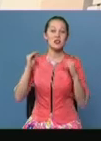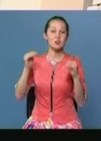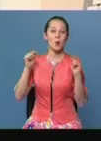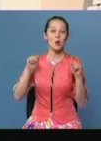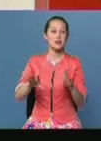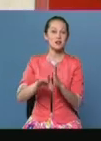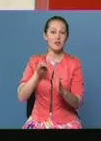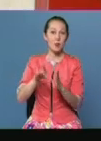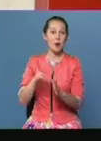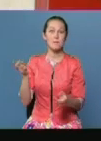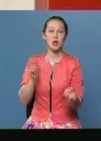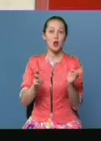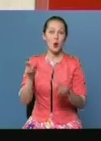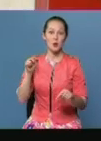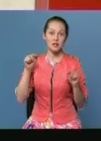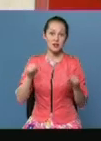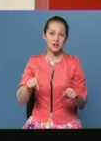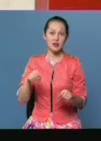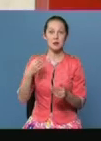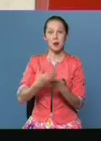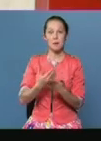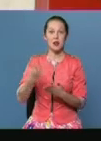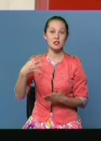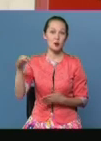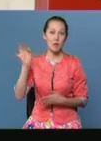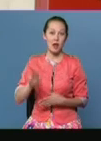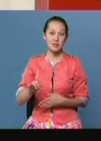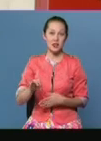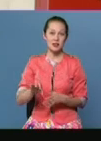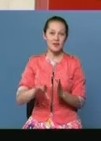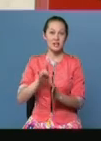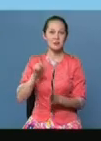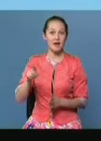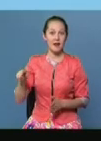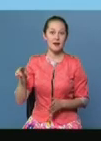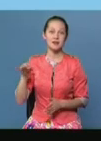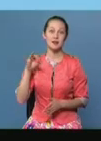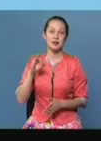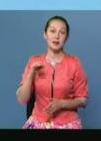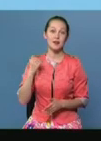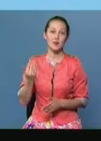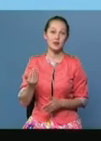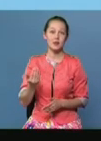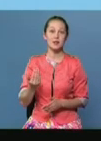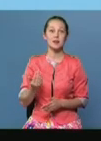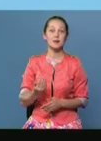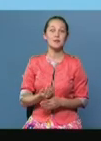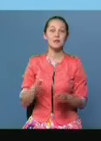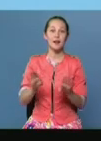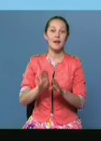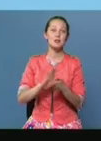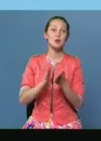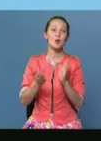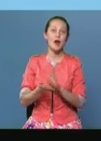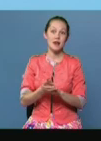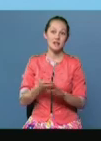уверенностью. На выборы здесь традиционно приходит около 40% избирателей. И в этом году, отметил Олег Иванников, ситуация перед выборами в